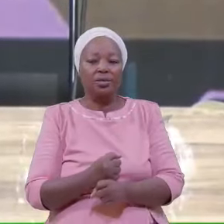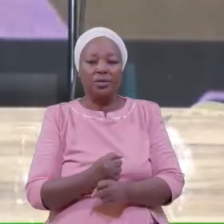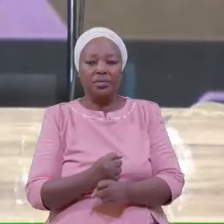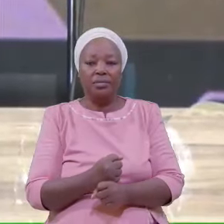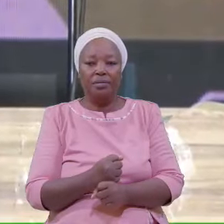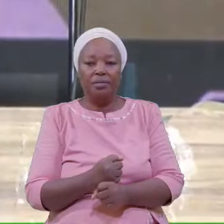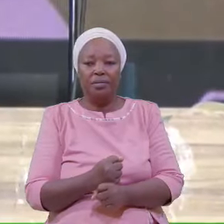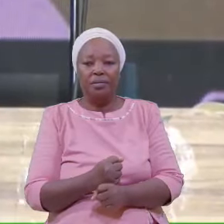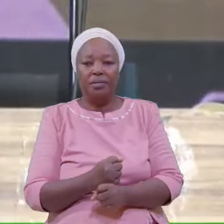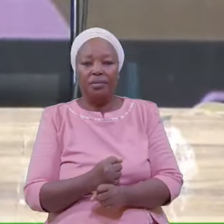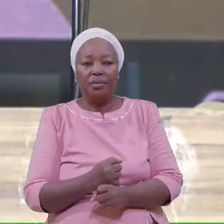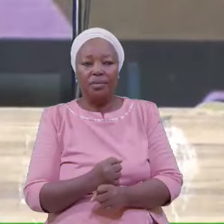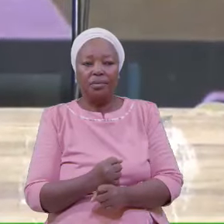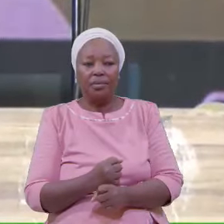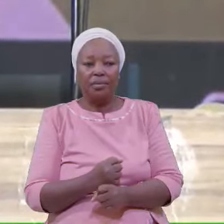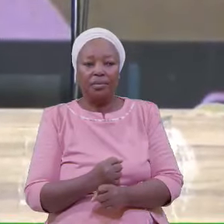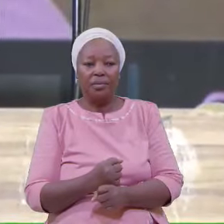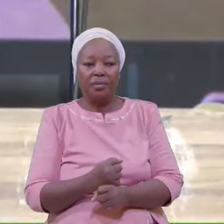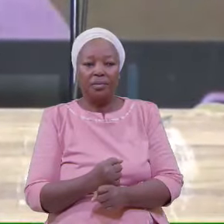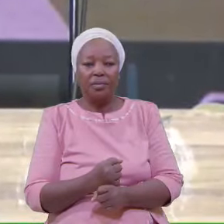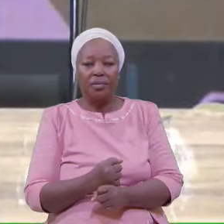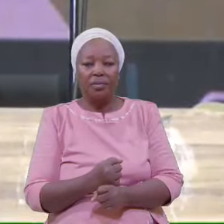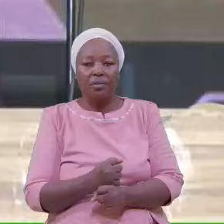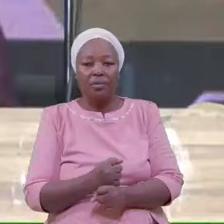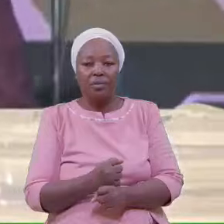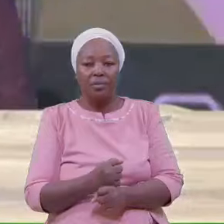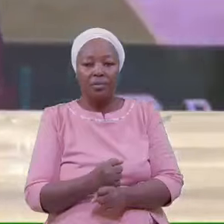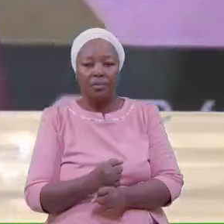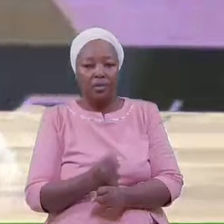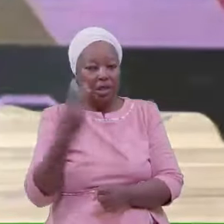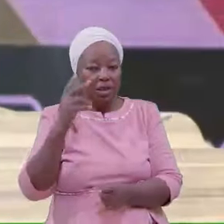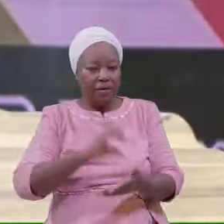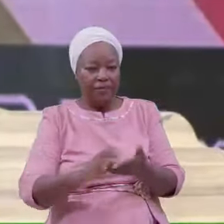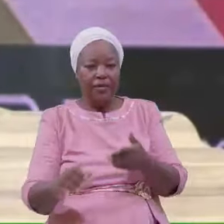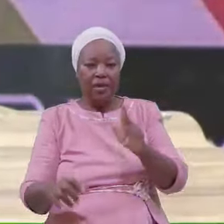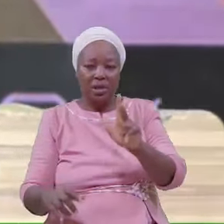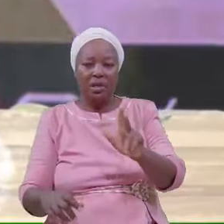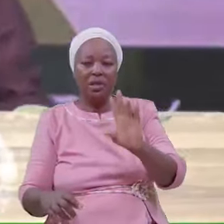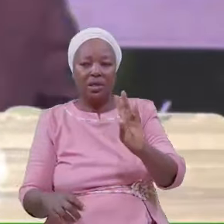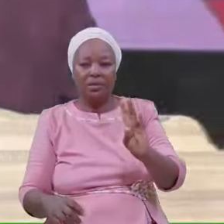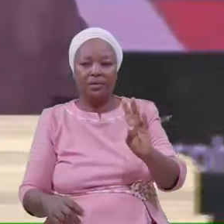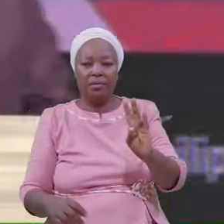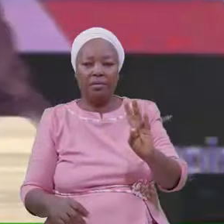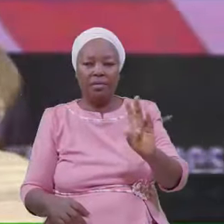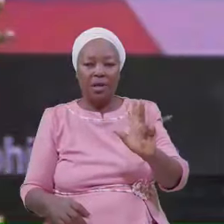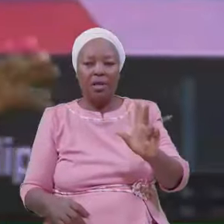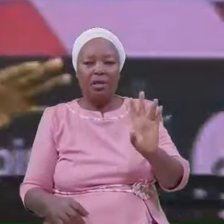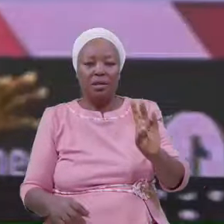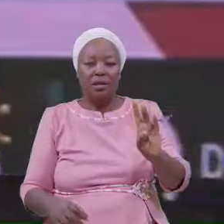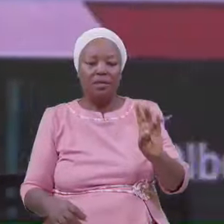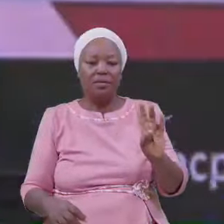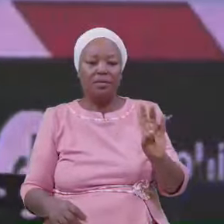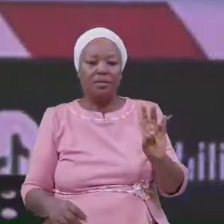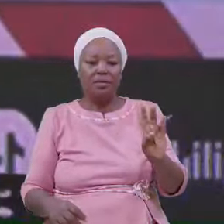sa kanyang katandaang edad. Look at verse 37. In verse 37, for